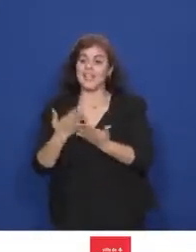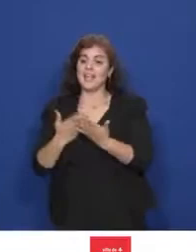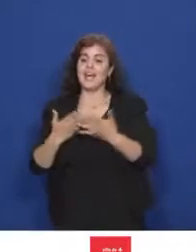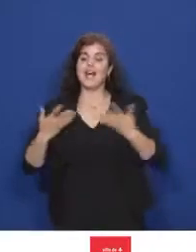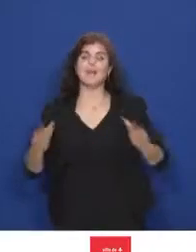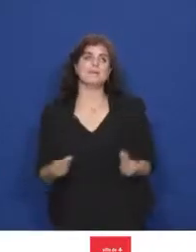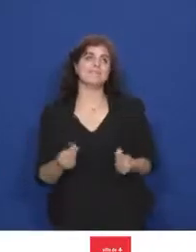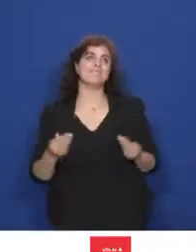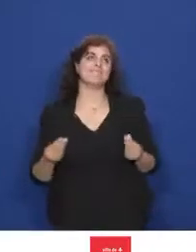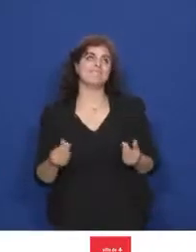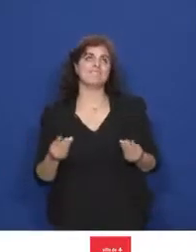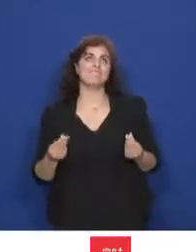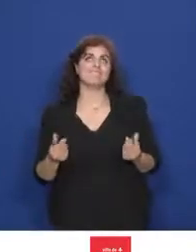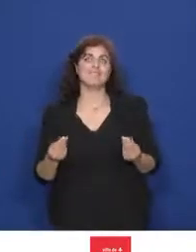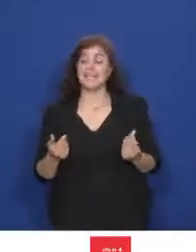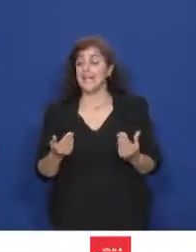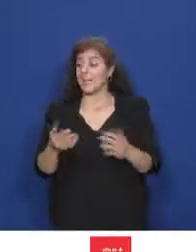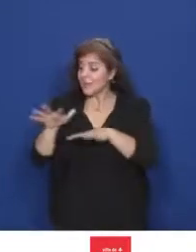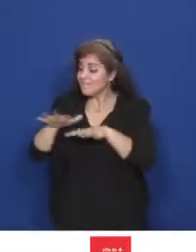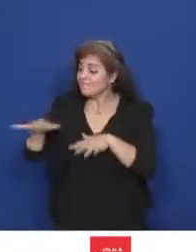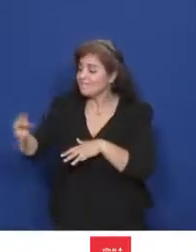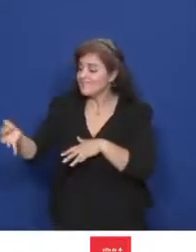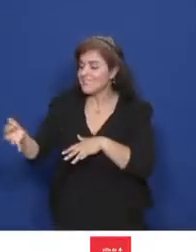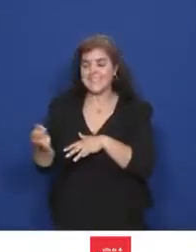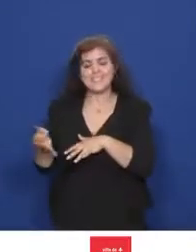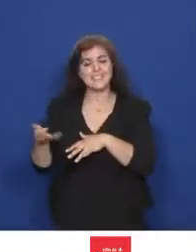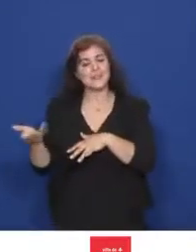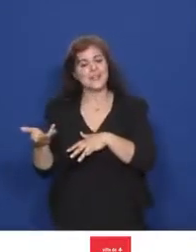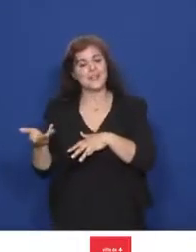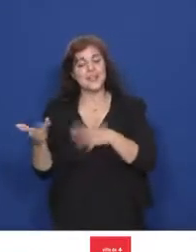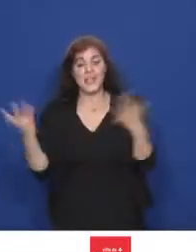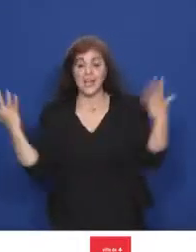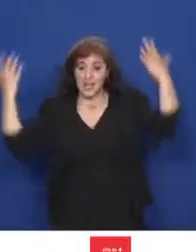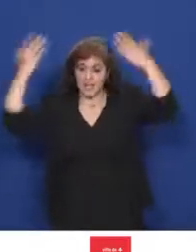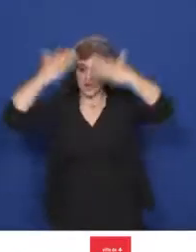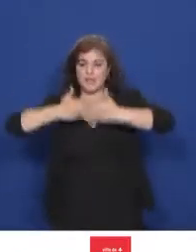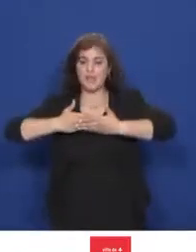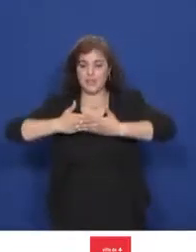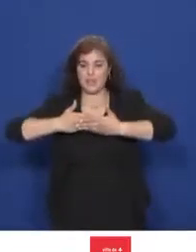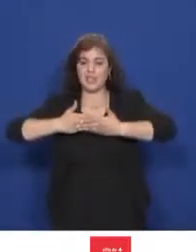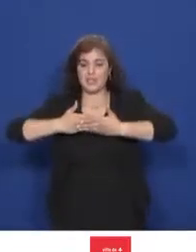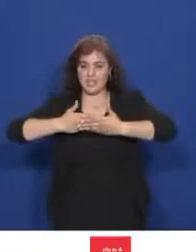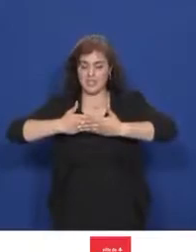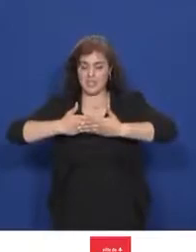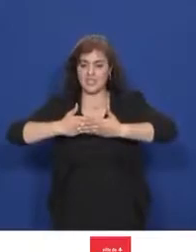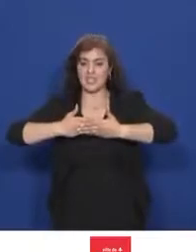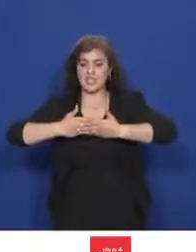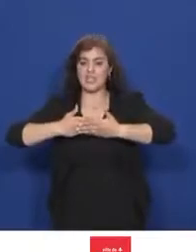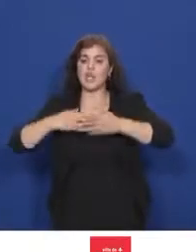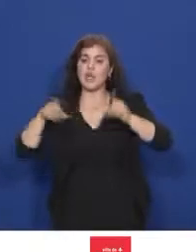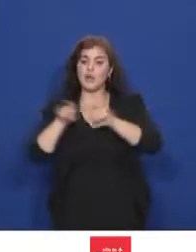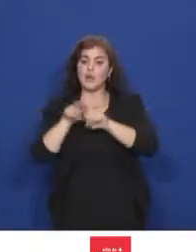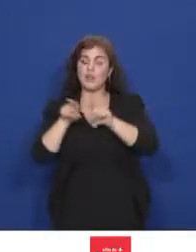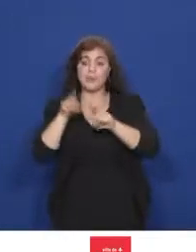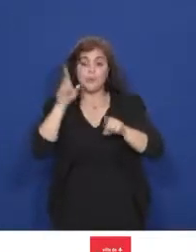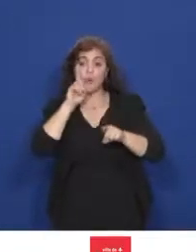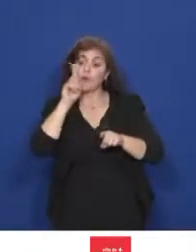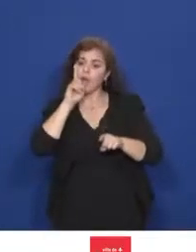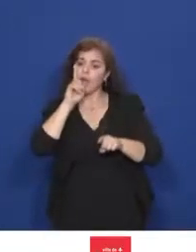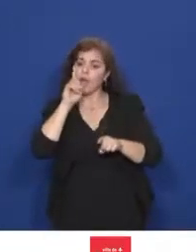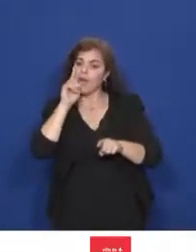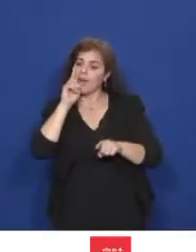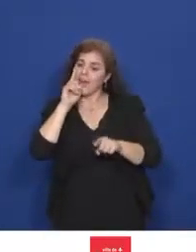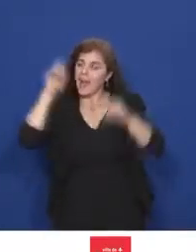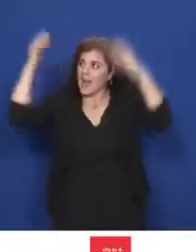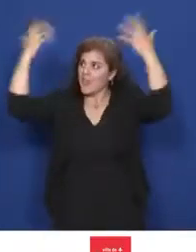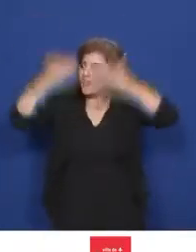où ils évoquent effectivement la question de la nuit et la question de la pollution lumineuse la nuit. Je pense que